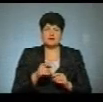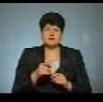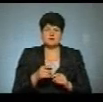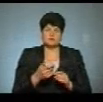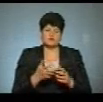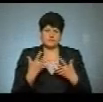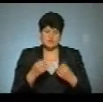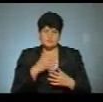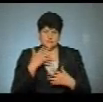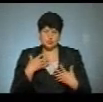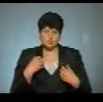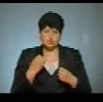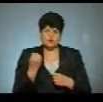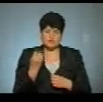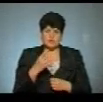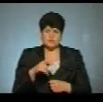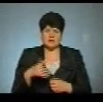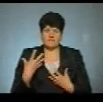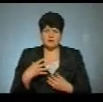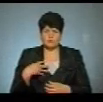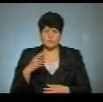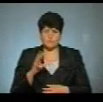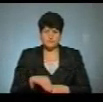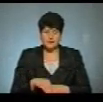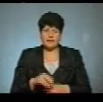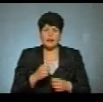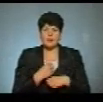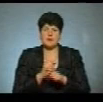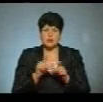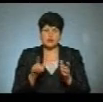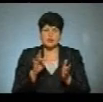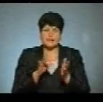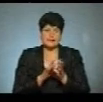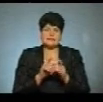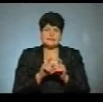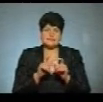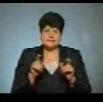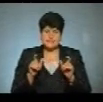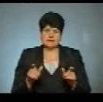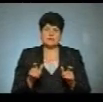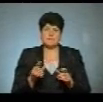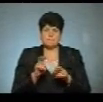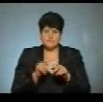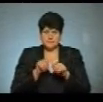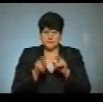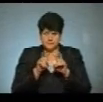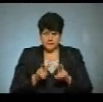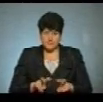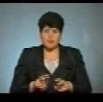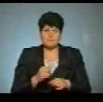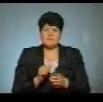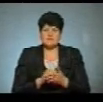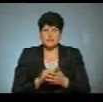вже одужали, 14 осіб померли. Лабораторний центр методом полімеразно-ланцьової реакції дослідив біологічні